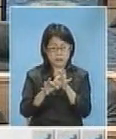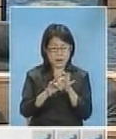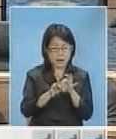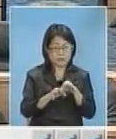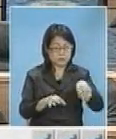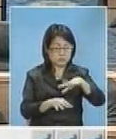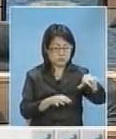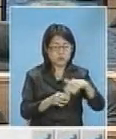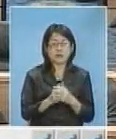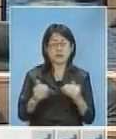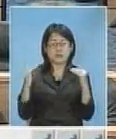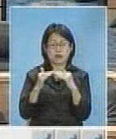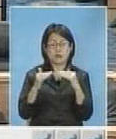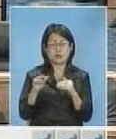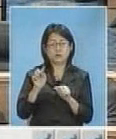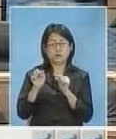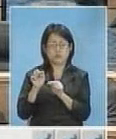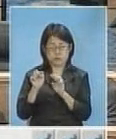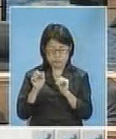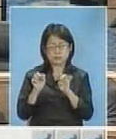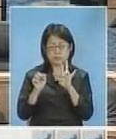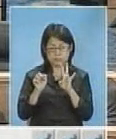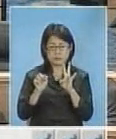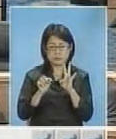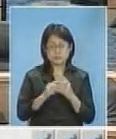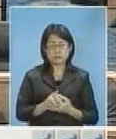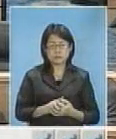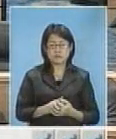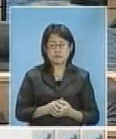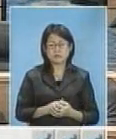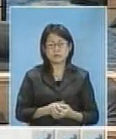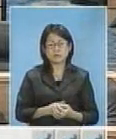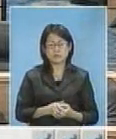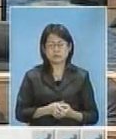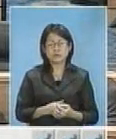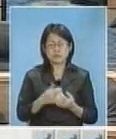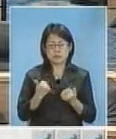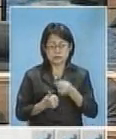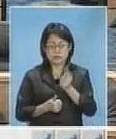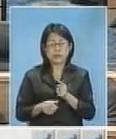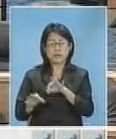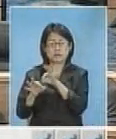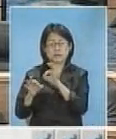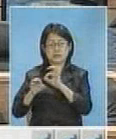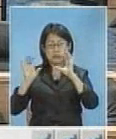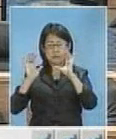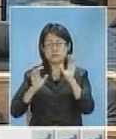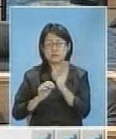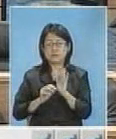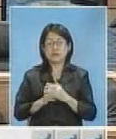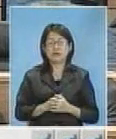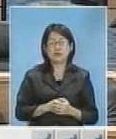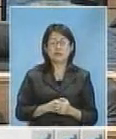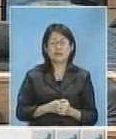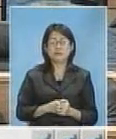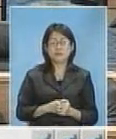เต็มๆ 0.47 เท่ากันจากธนาคารของรัฐแต่จริงๆมันไม่ได้เก็บจากธนาคารของรัฐหรอกครับนี่คือประเด็นจริงๆที่เก็